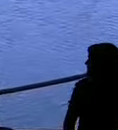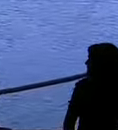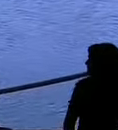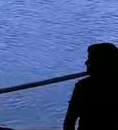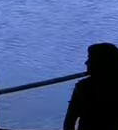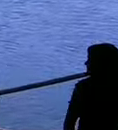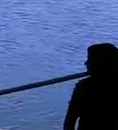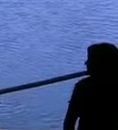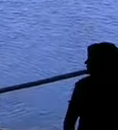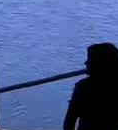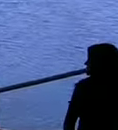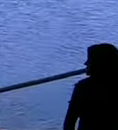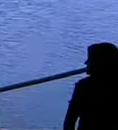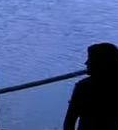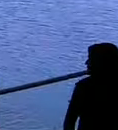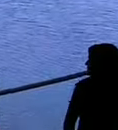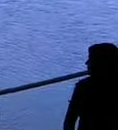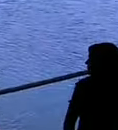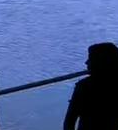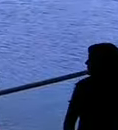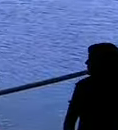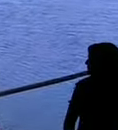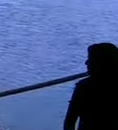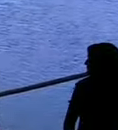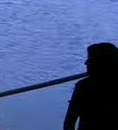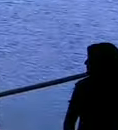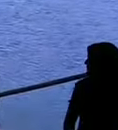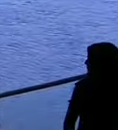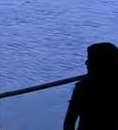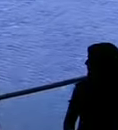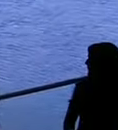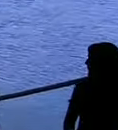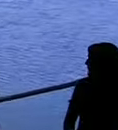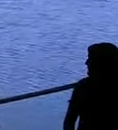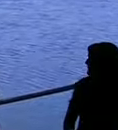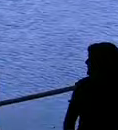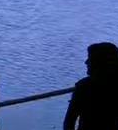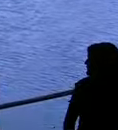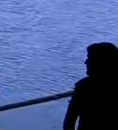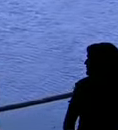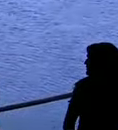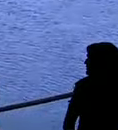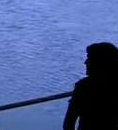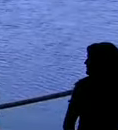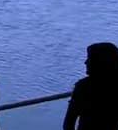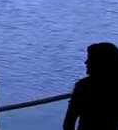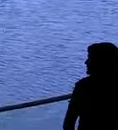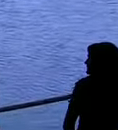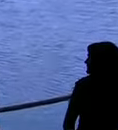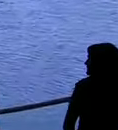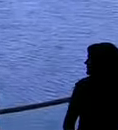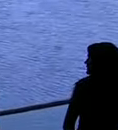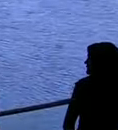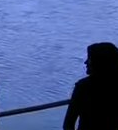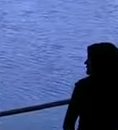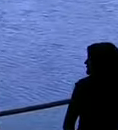because just like Warsaw, the community of extra-abled people globally have overcome adversities, and we are showing the world